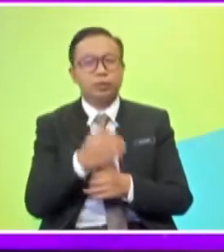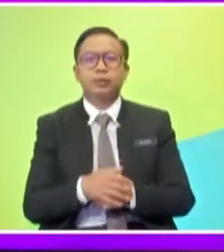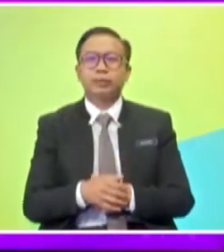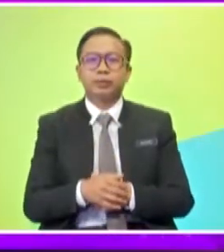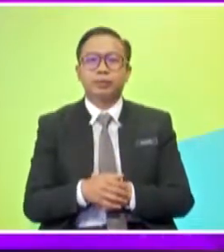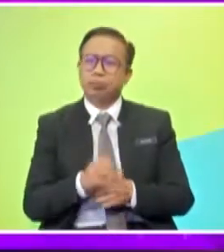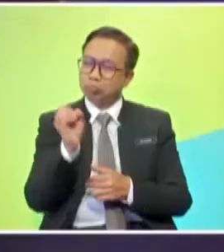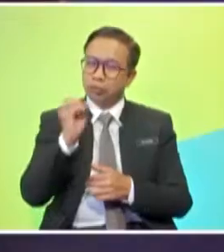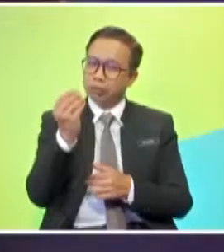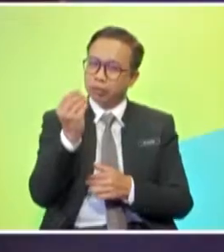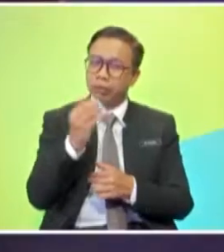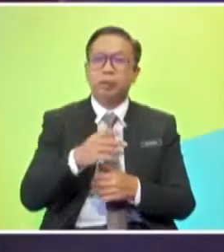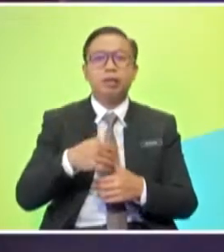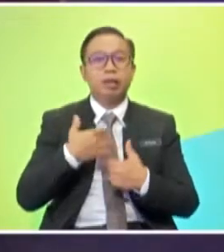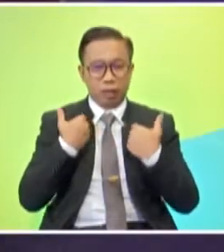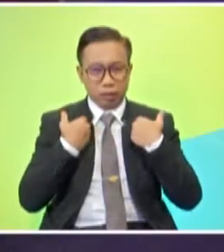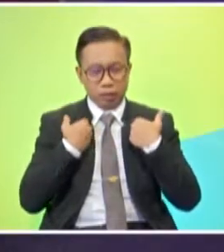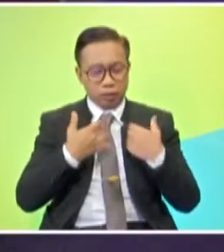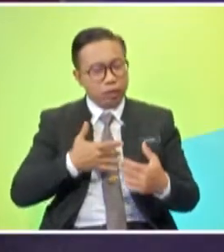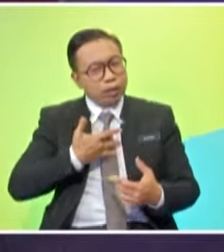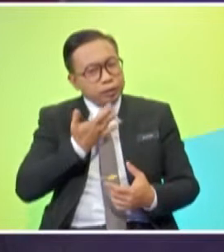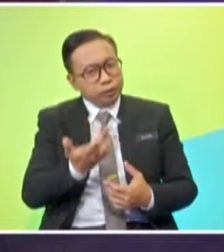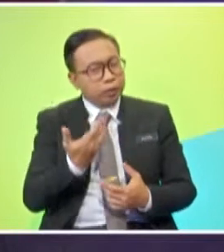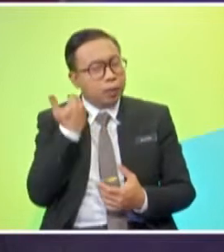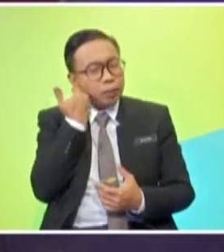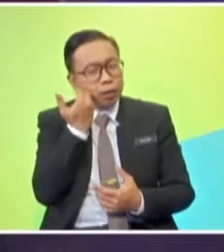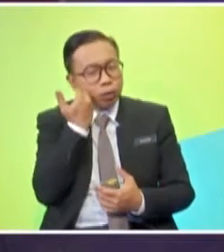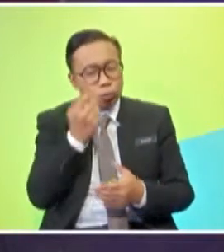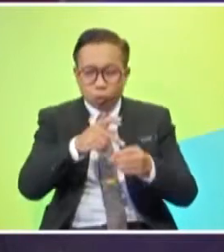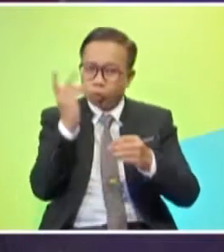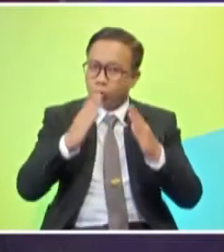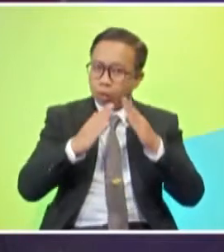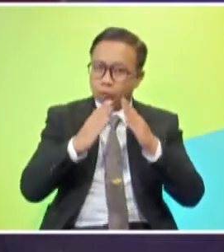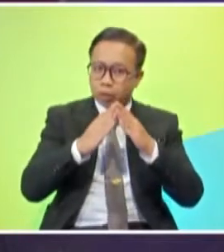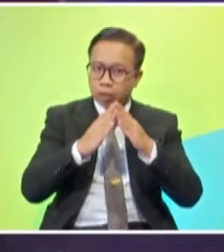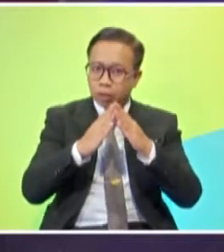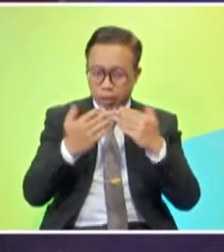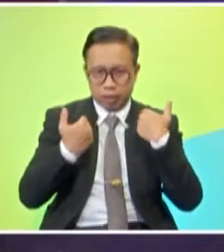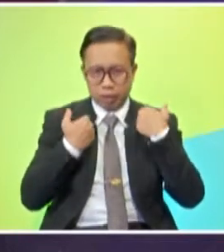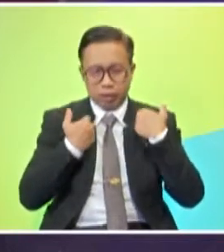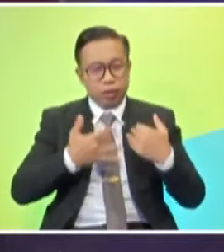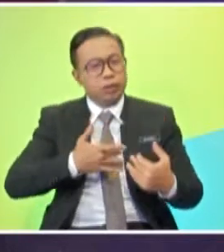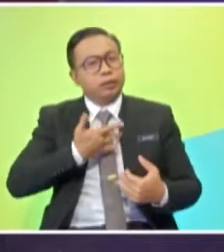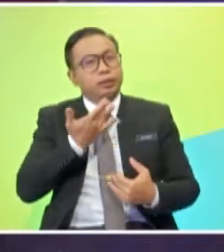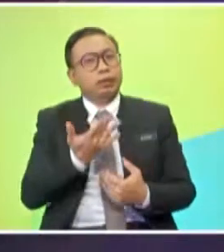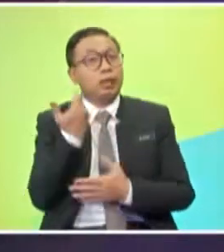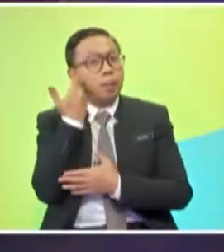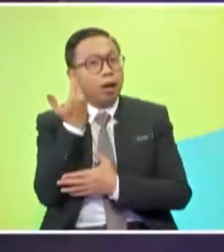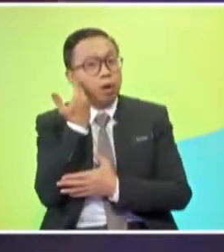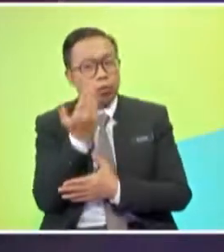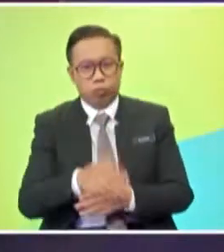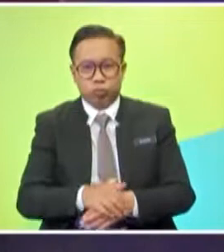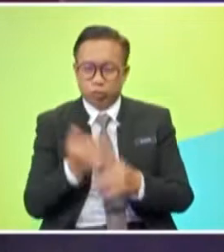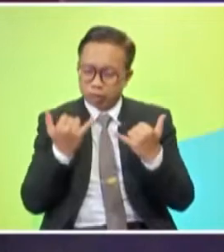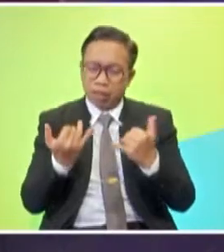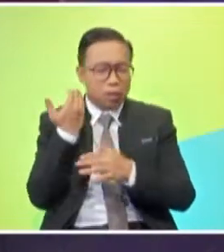Wah ternyata zirah semacam malu ke luar rumah makhluk ada perasaan timbul perasaan malu Hai sekarang